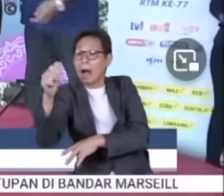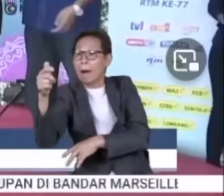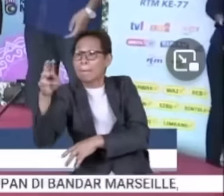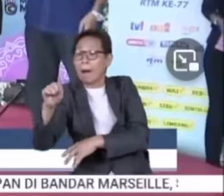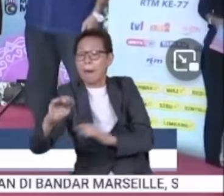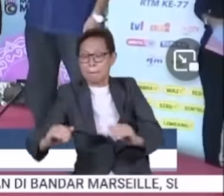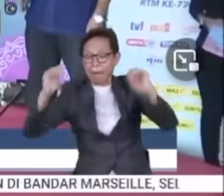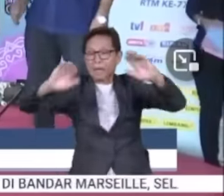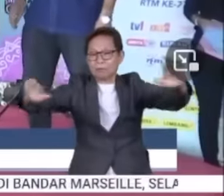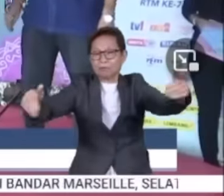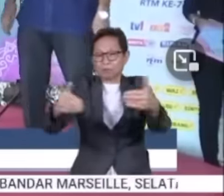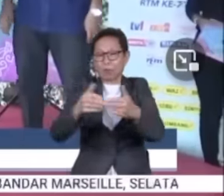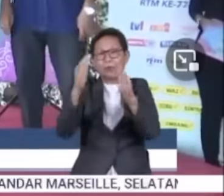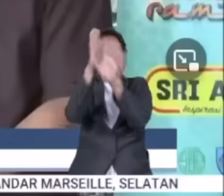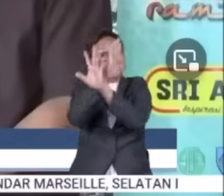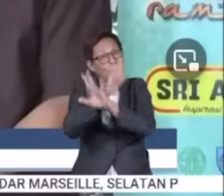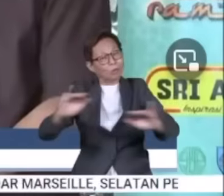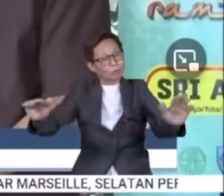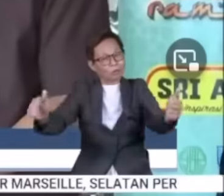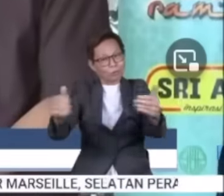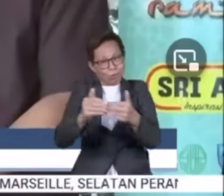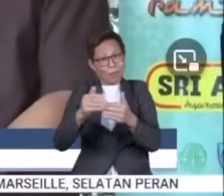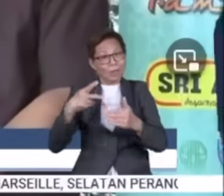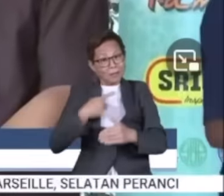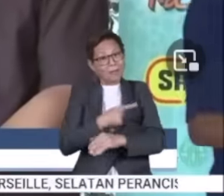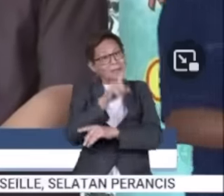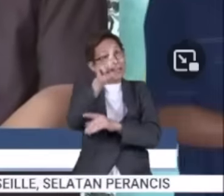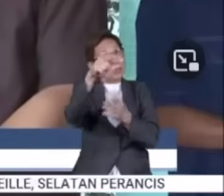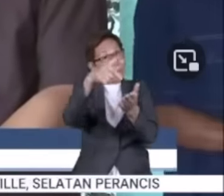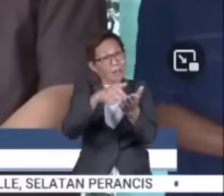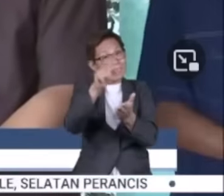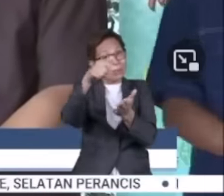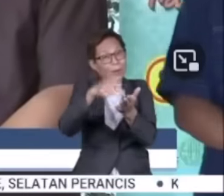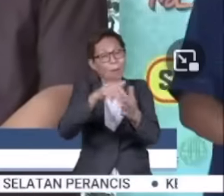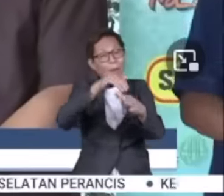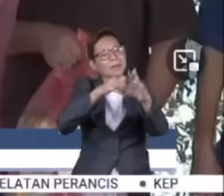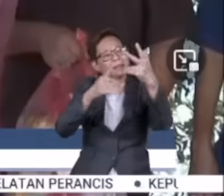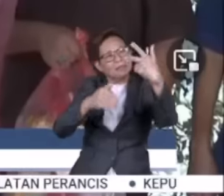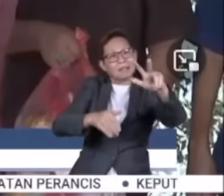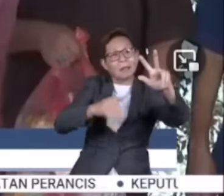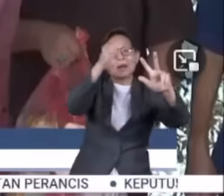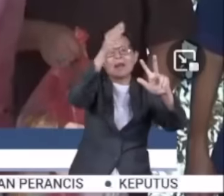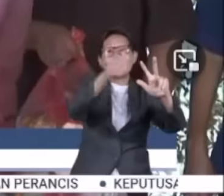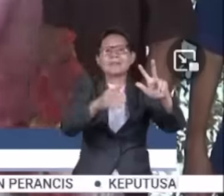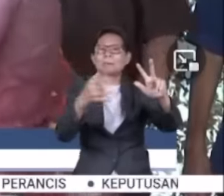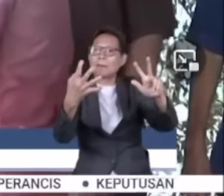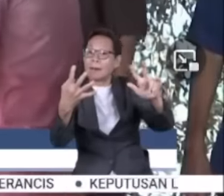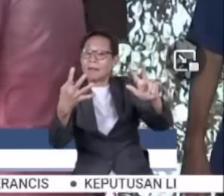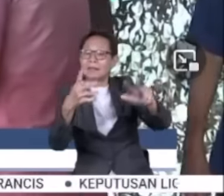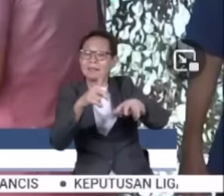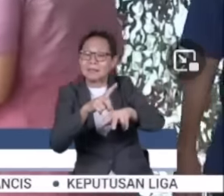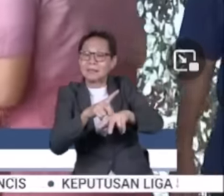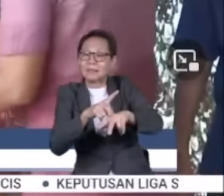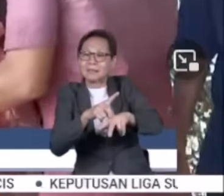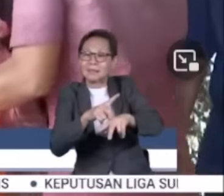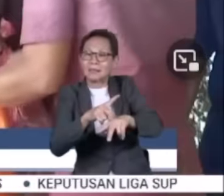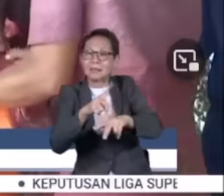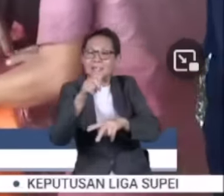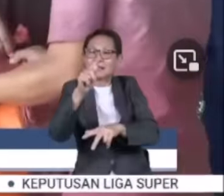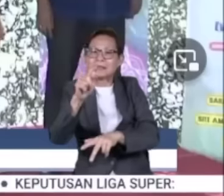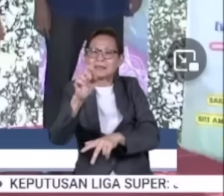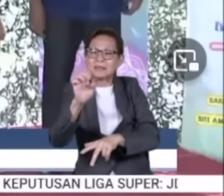penutupan di negeri Sarawak. Dan kita ada satu lagi iaitu pada 13 hari bulan di